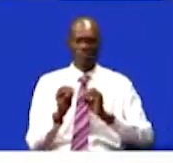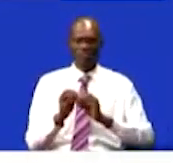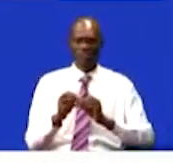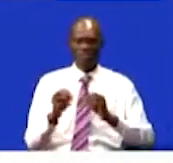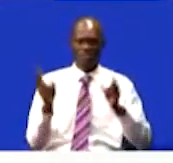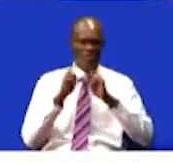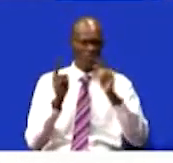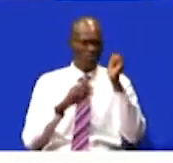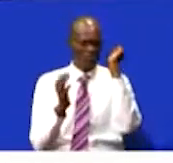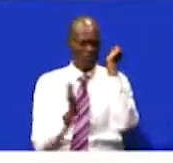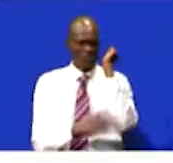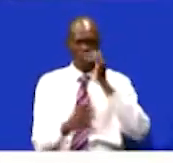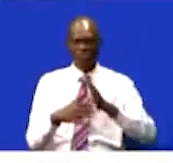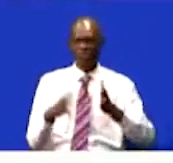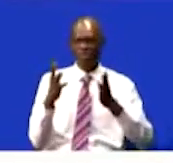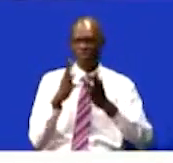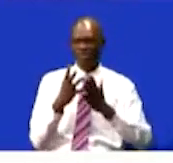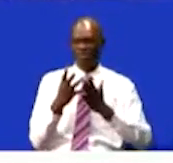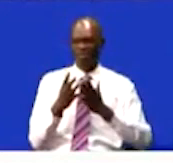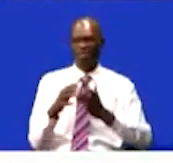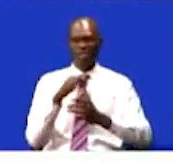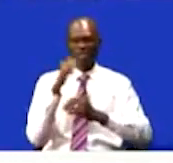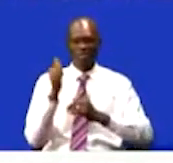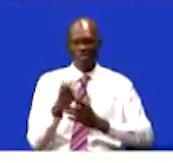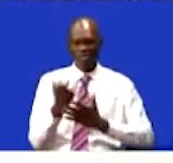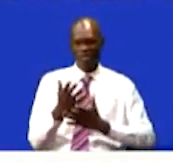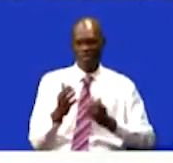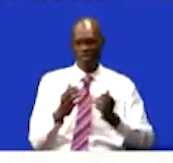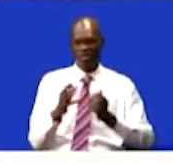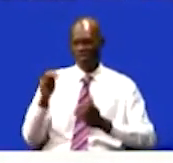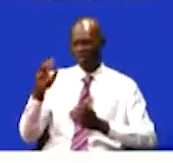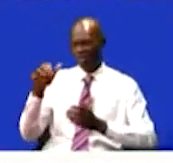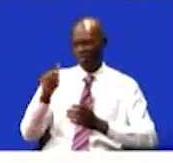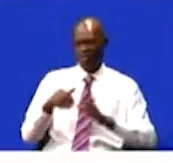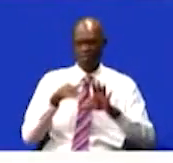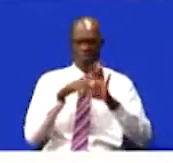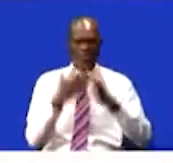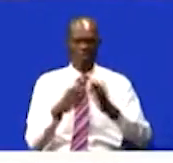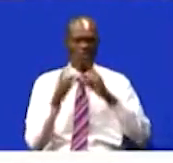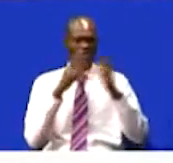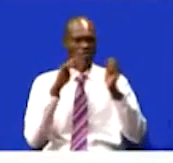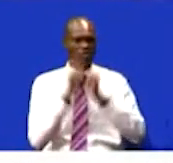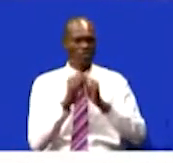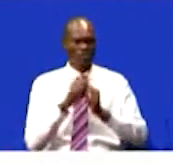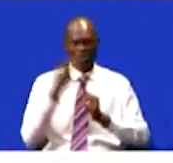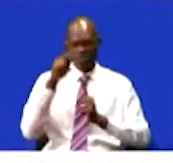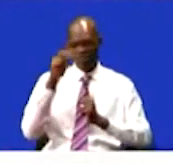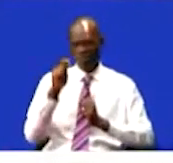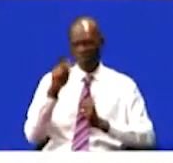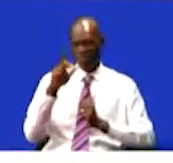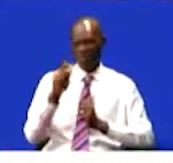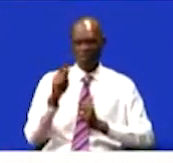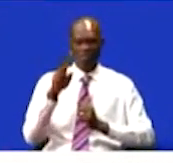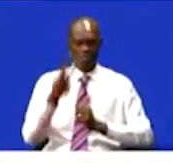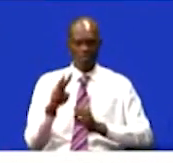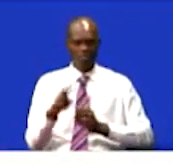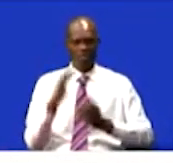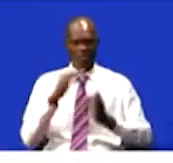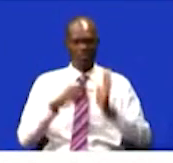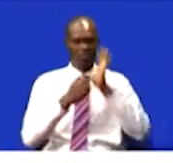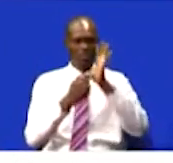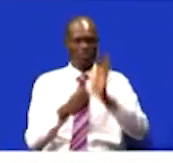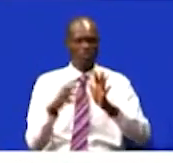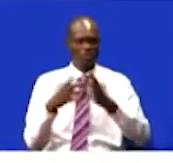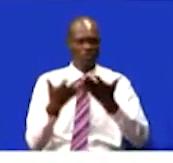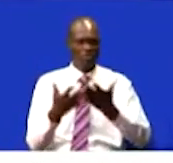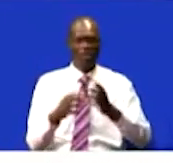fuo. Kendo gima raura inyo. Moko kuom gibene ne otwa kod Kala TV. Kendo ne onyiso mirimbgi e yo machalo kod ma.